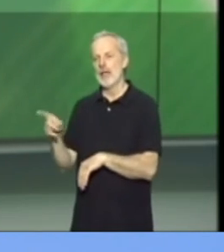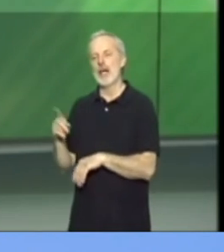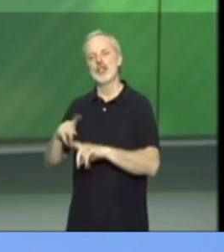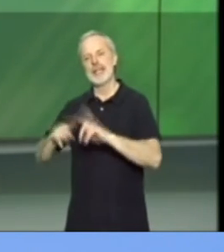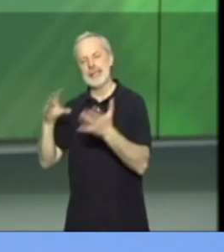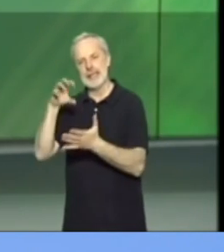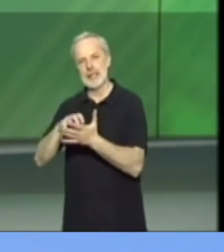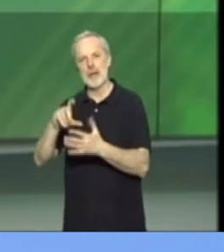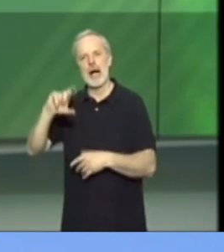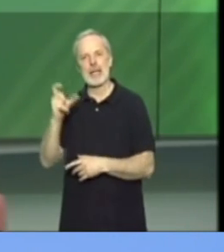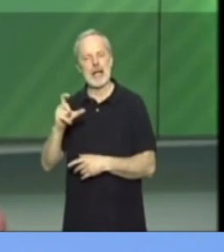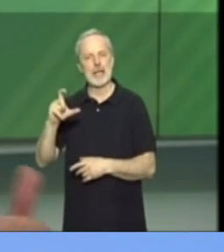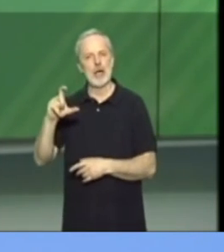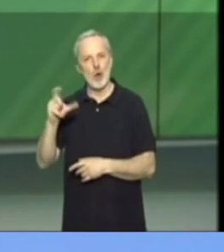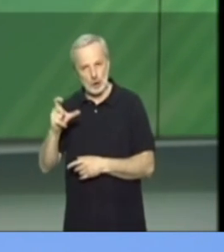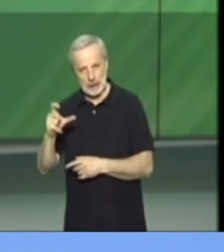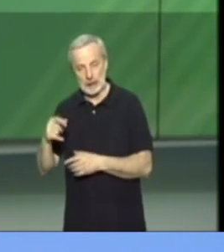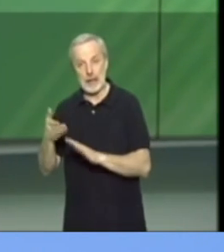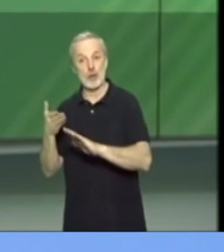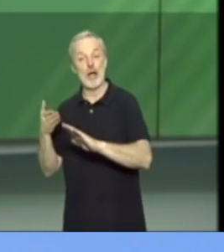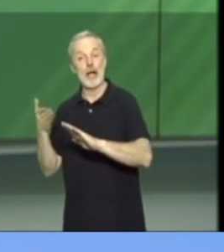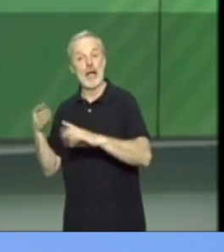tím záložním týmem Etixu, že nám